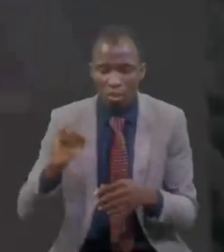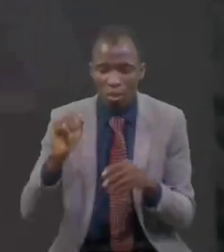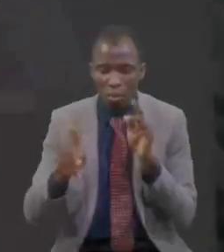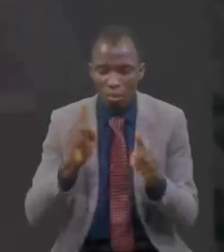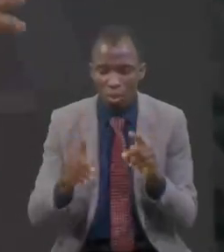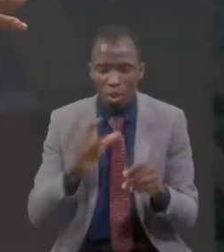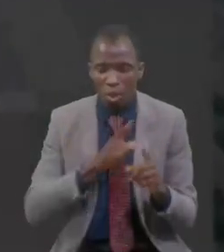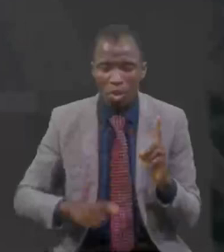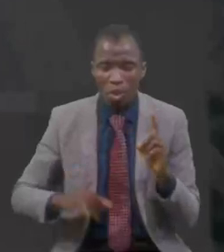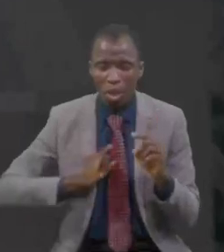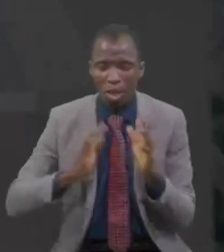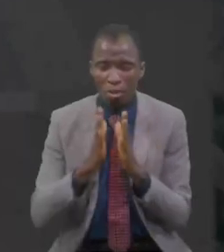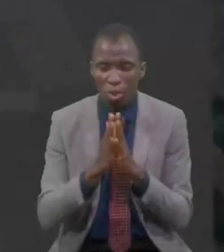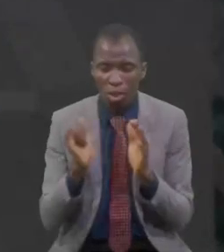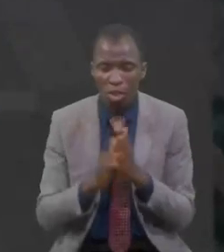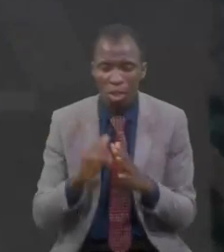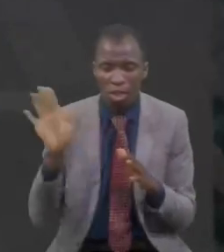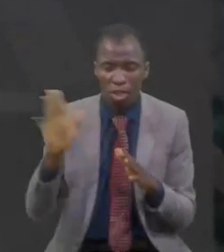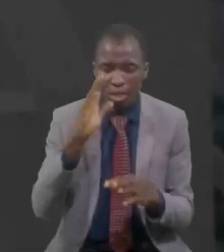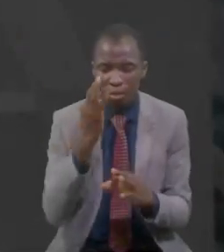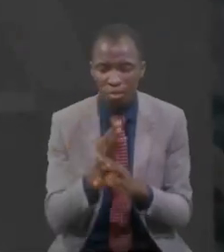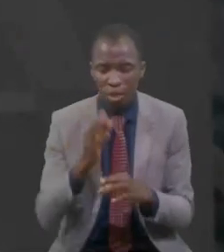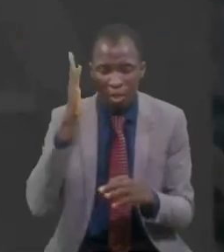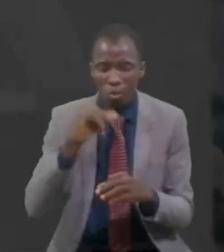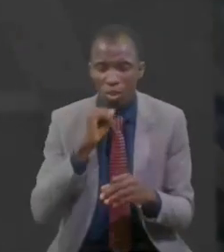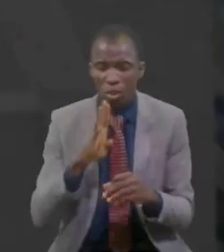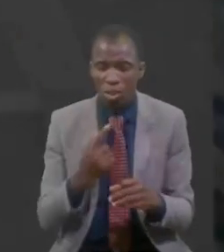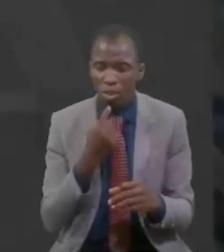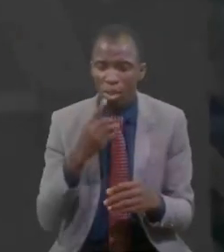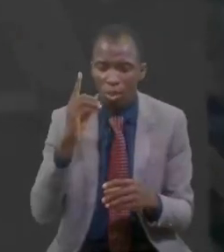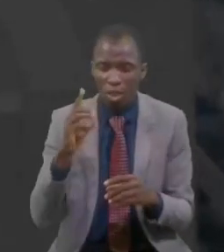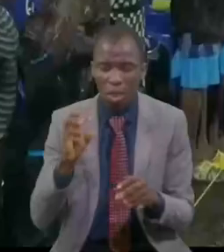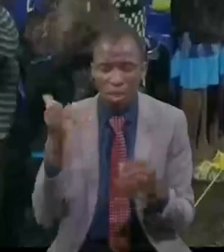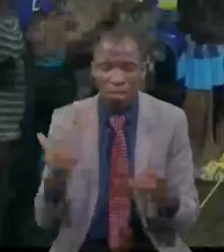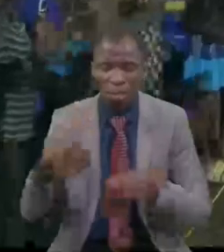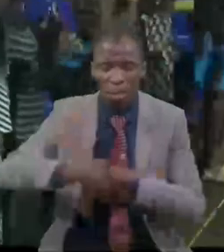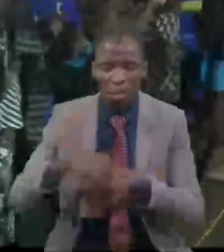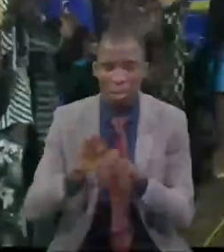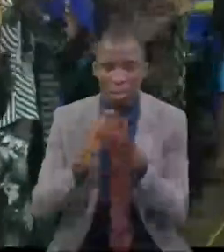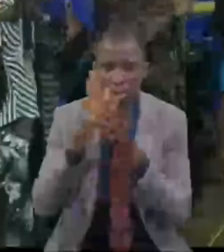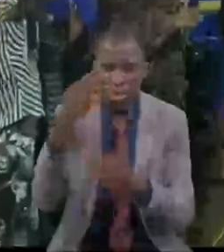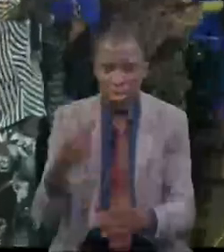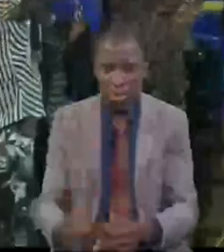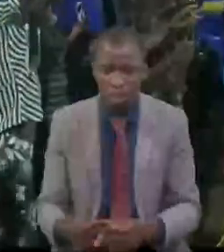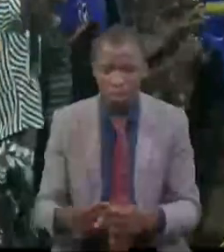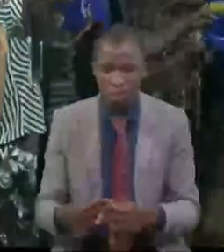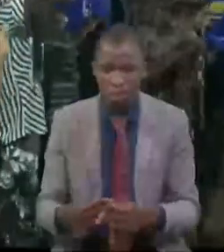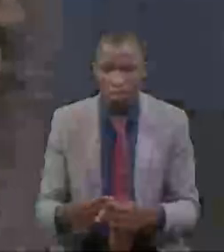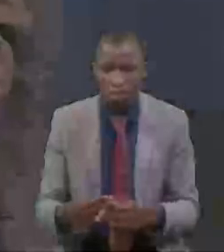Seigneur je prie que leur foi ne soit pas déçu ce soir au nom de